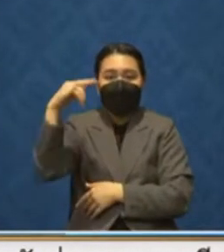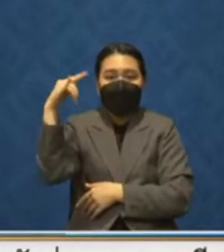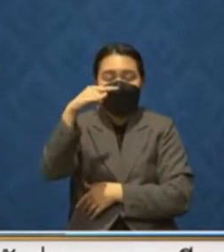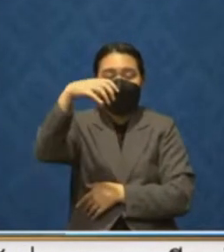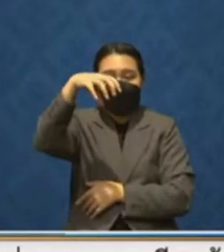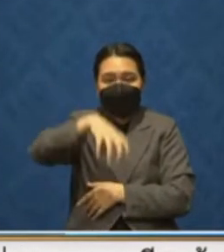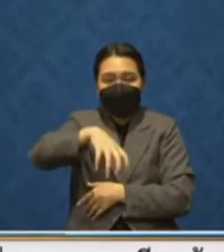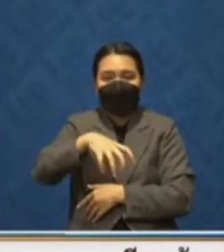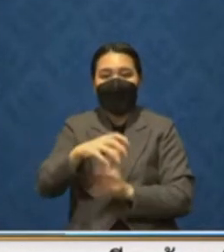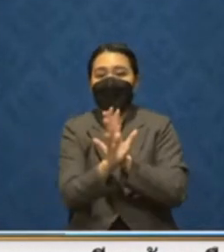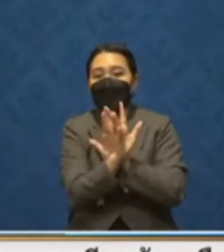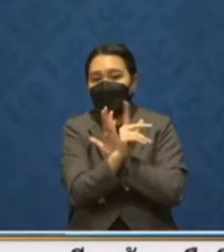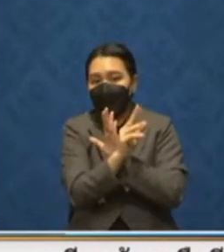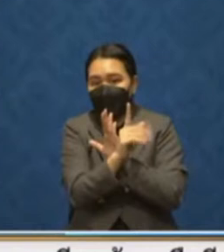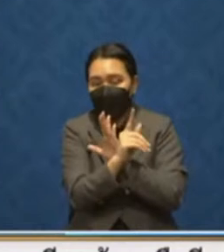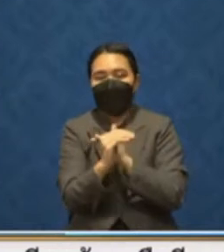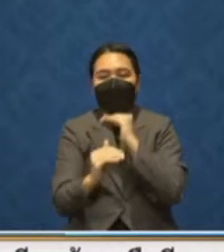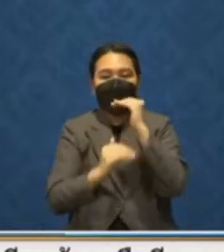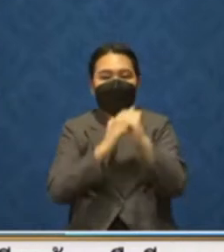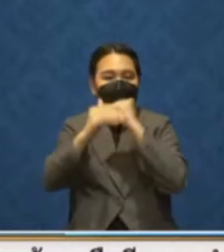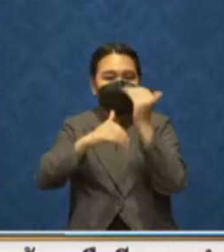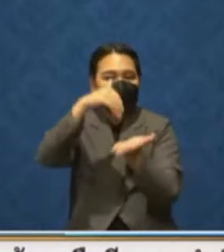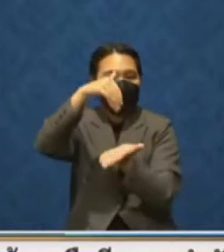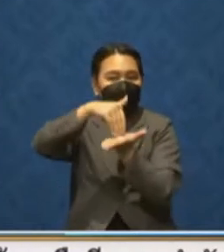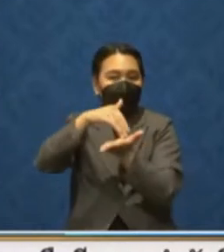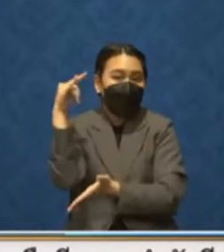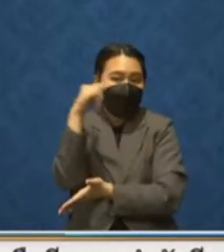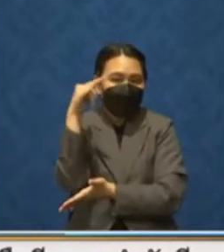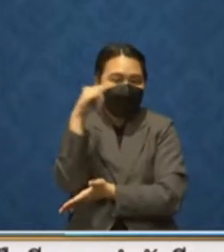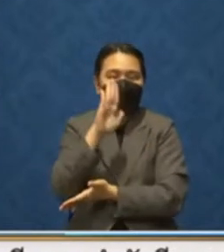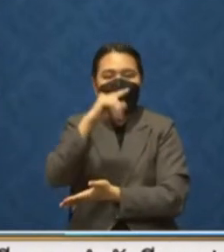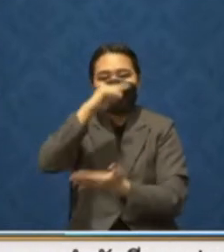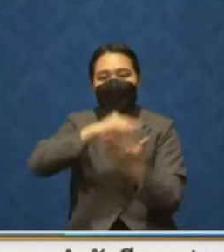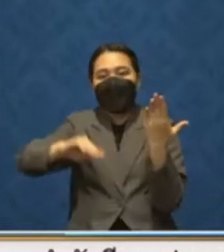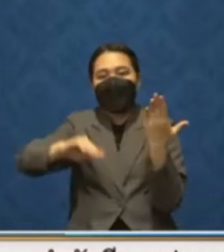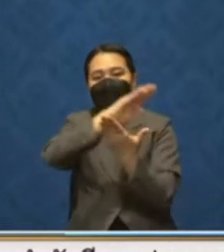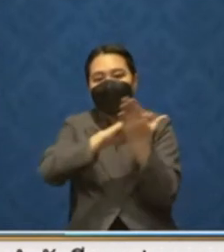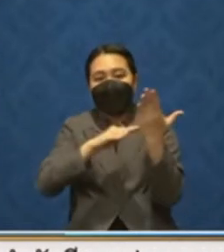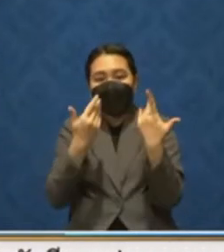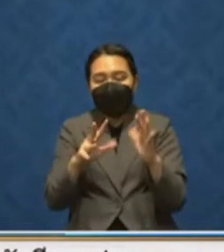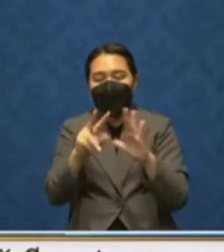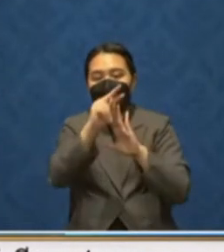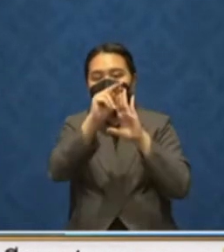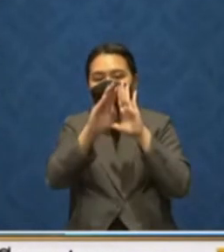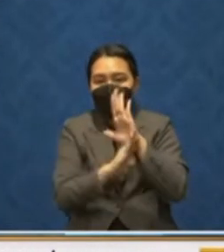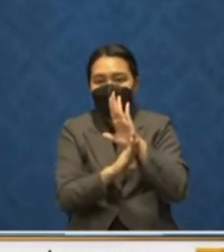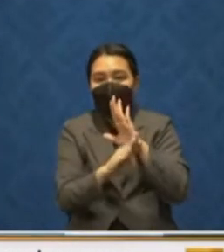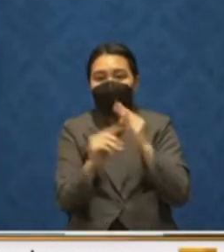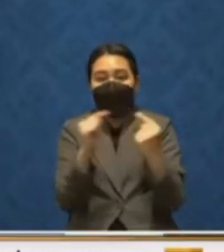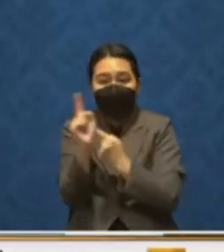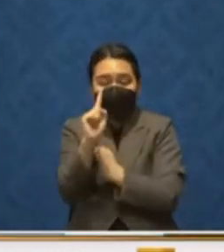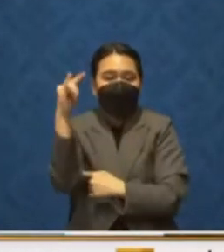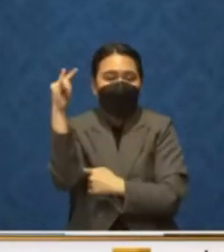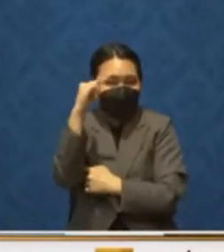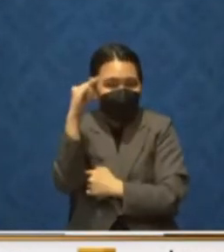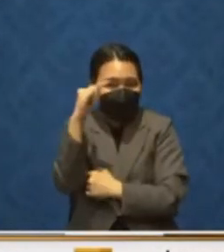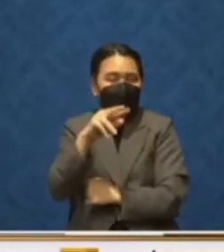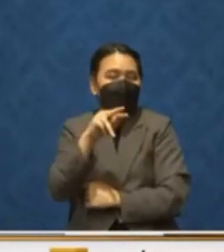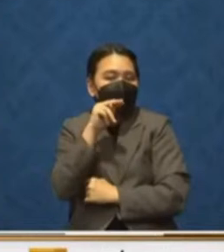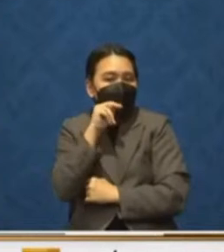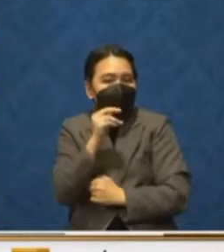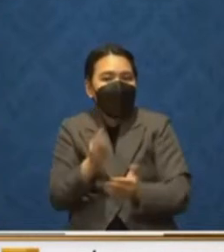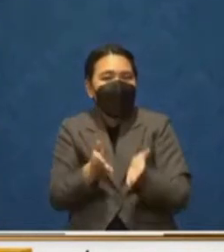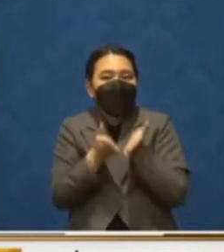พื้นฐานอื่นๆทั่วไปนาเป็นเหมือนกันดีในวันที่อีกด้วยผมไม่สบายเรื่องของตั้งถ้าอากาศทางน้ำทั้งบกเชื่อม